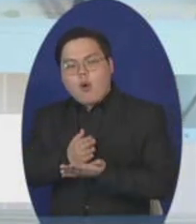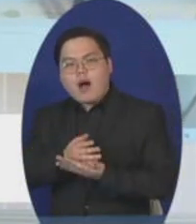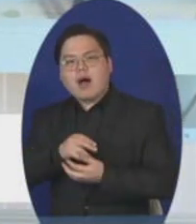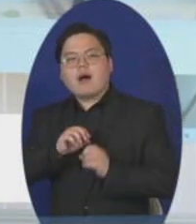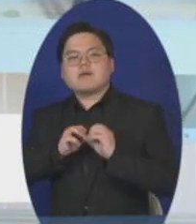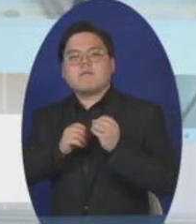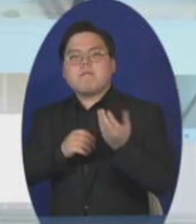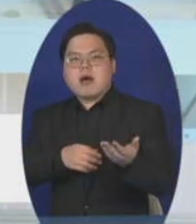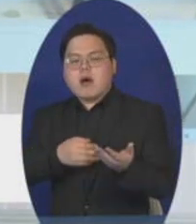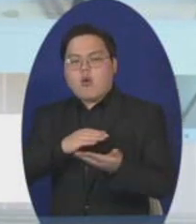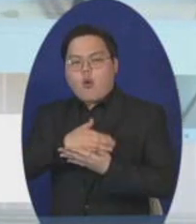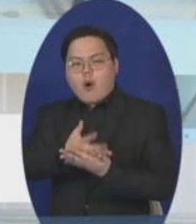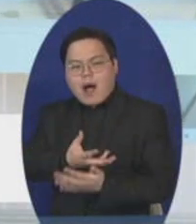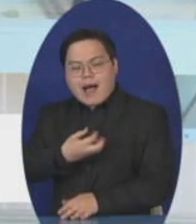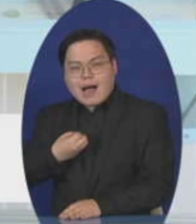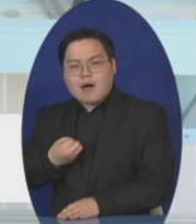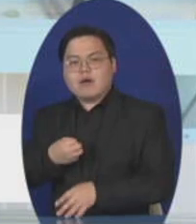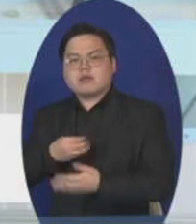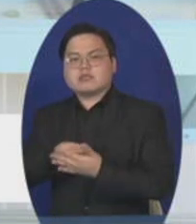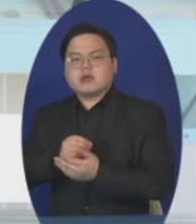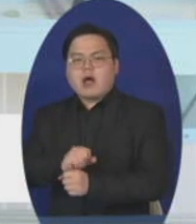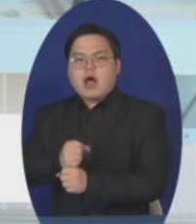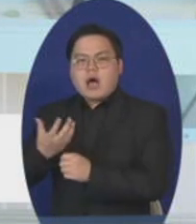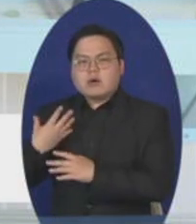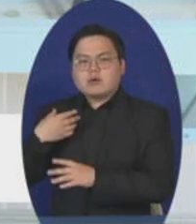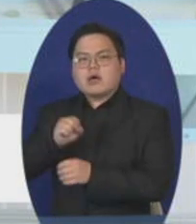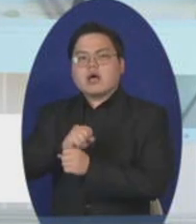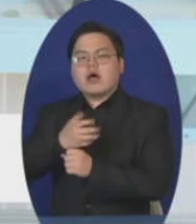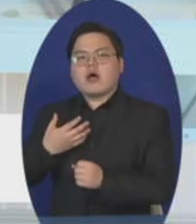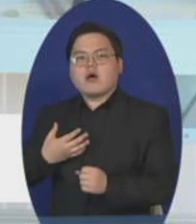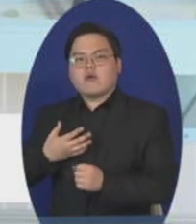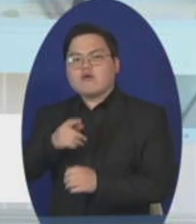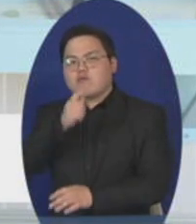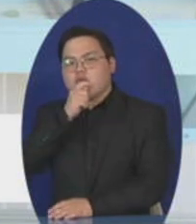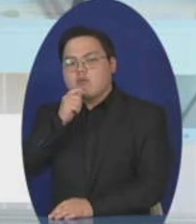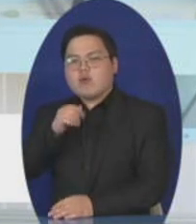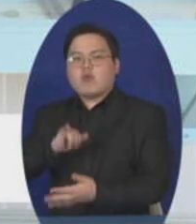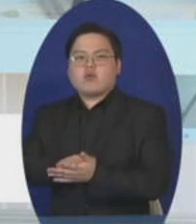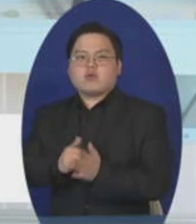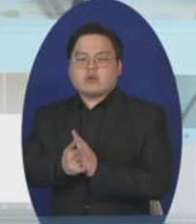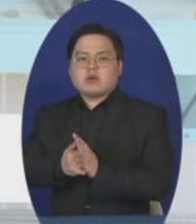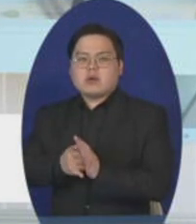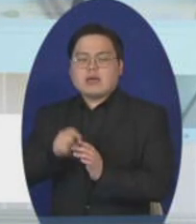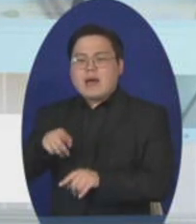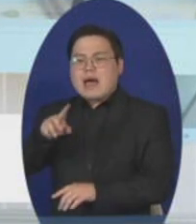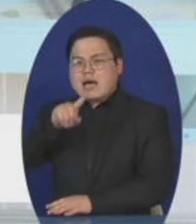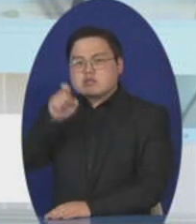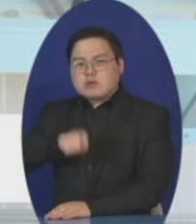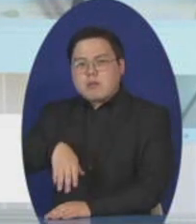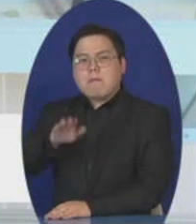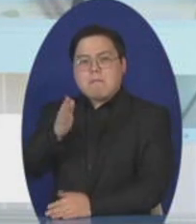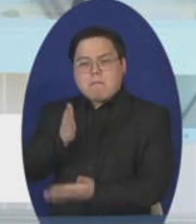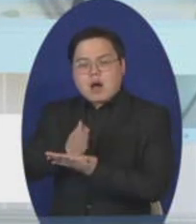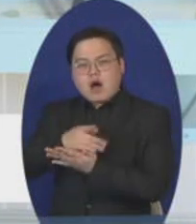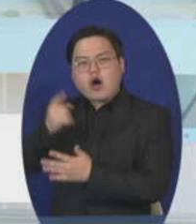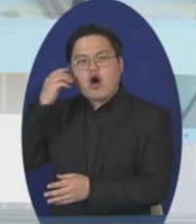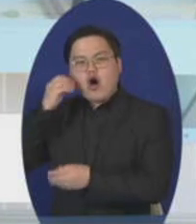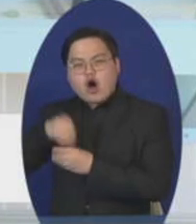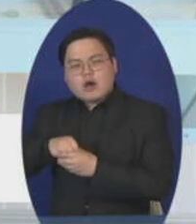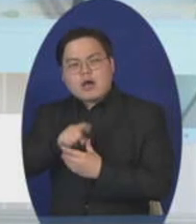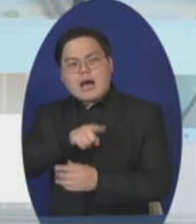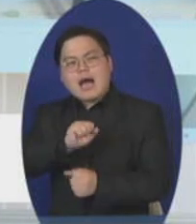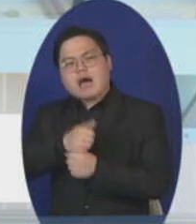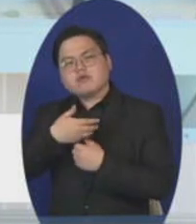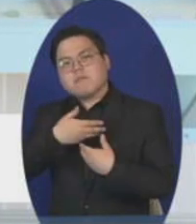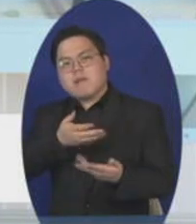ямар эрсдлийн үүрхэн гэдэг нарийн хуваарлж үүрэг хариуцлага жишээлбэл ийм эрсдэл байх нь гэдэг ойлголцоо за энийг чи хариуцсан шүү энийг би